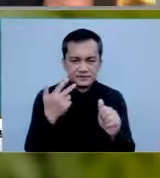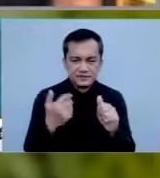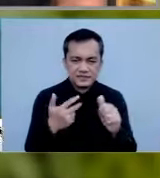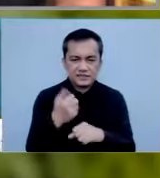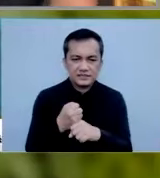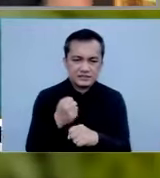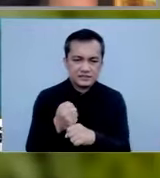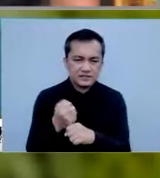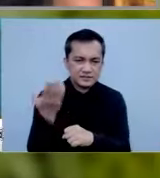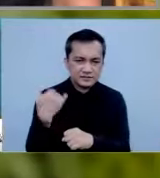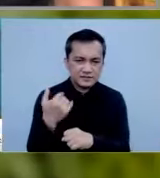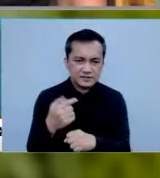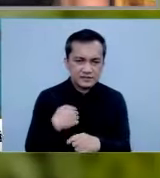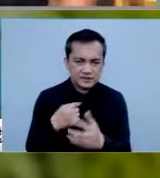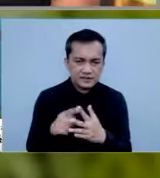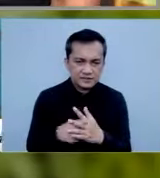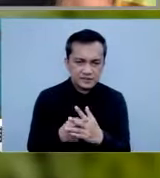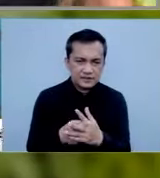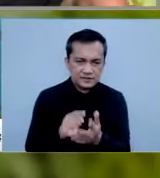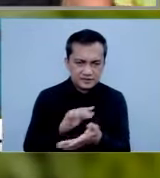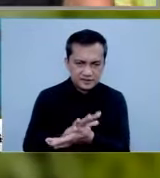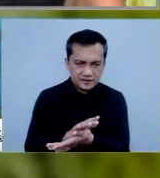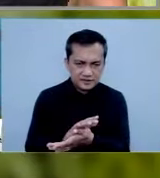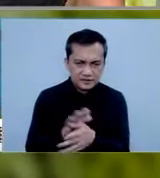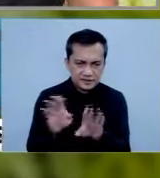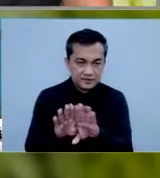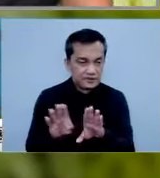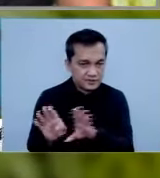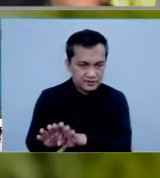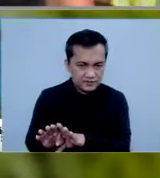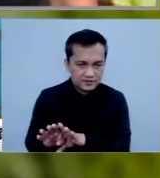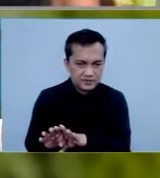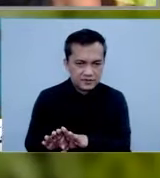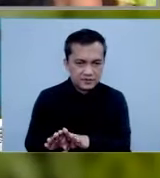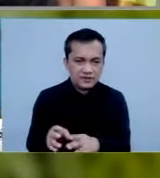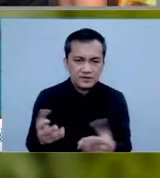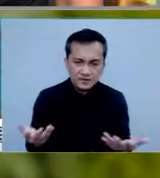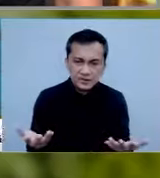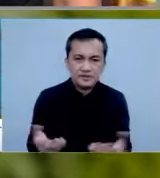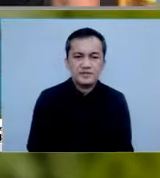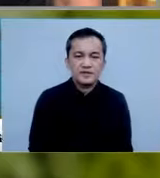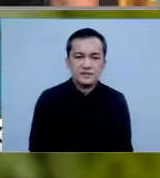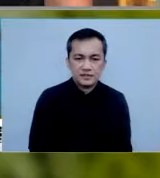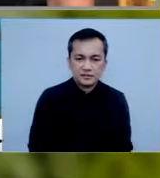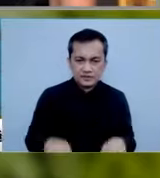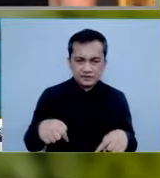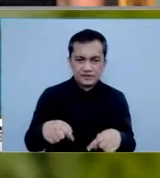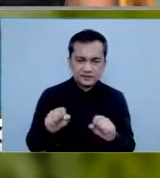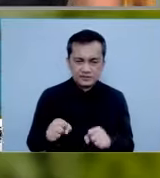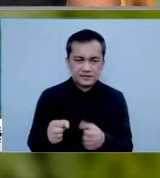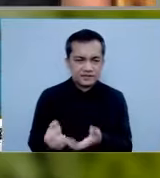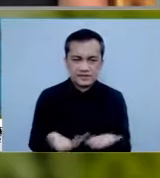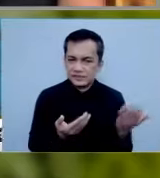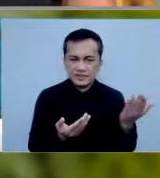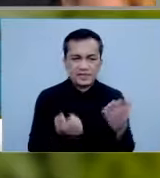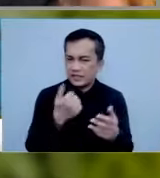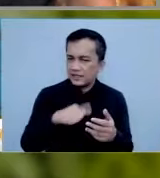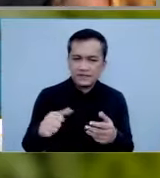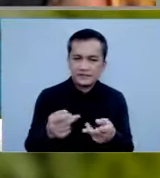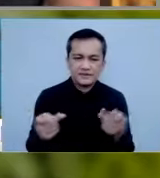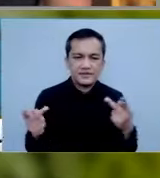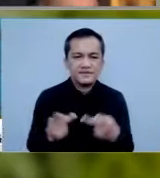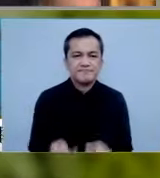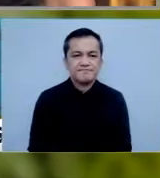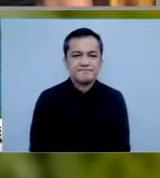started. Kasi nag-pandemic, di ba, closed down lahat. Uh-huh. No gyms and all. And with this, you can take it anywhere. That's right. Yeah.